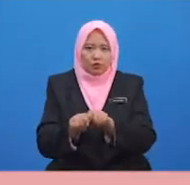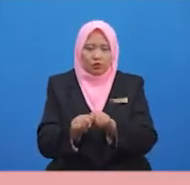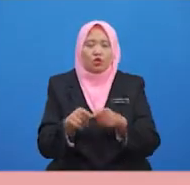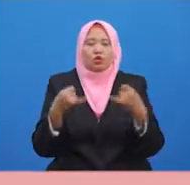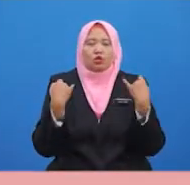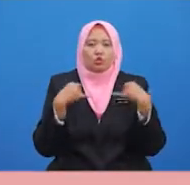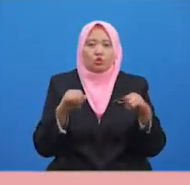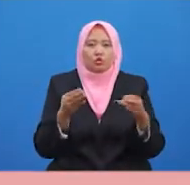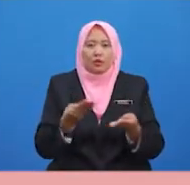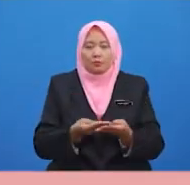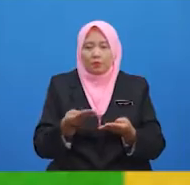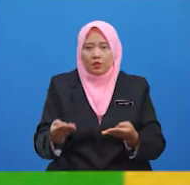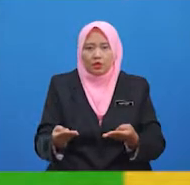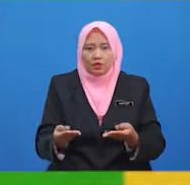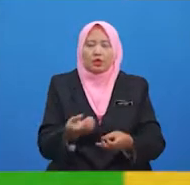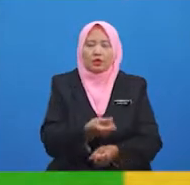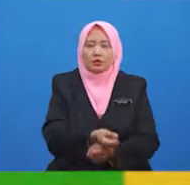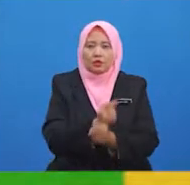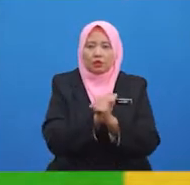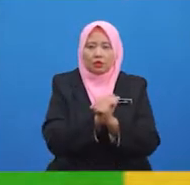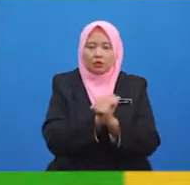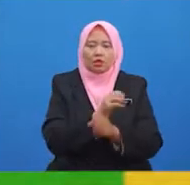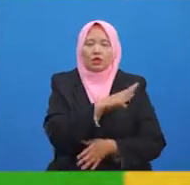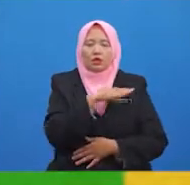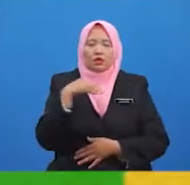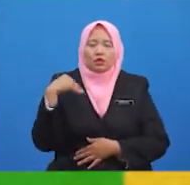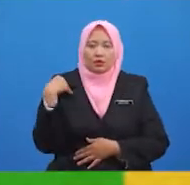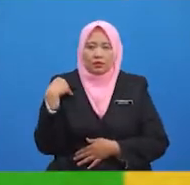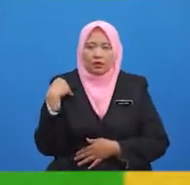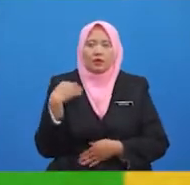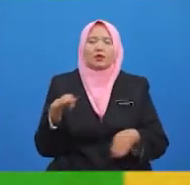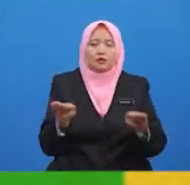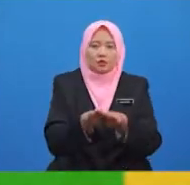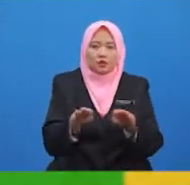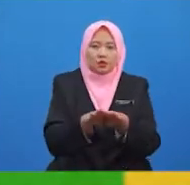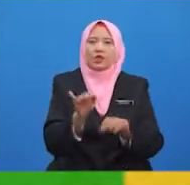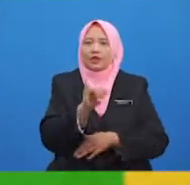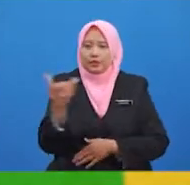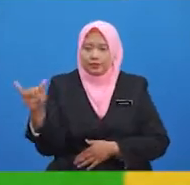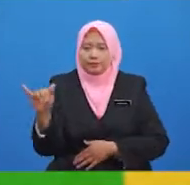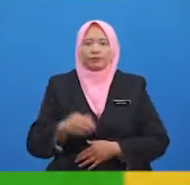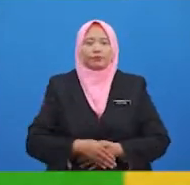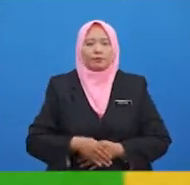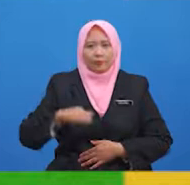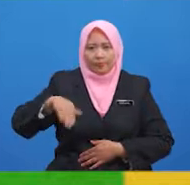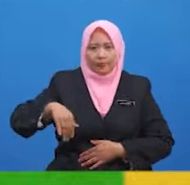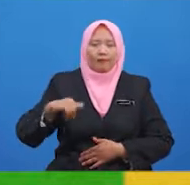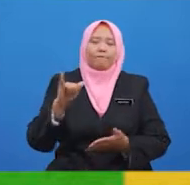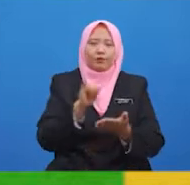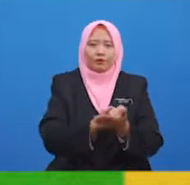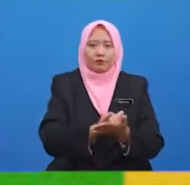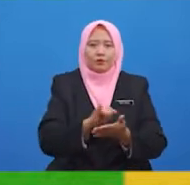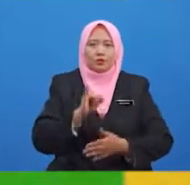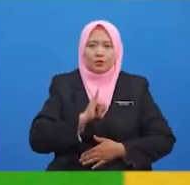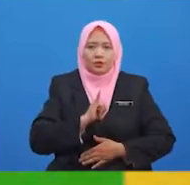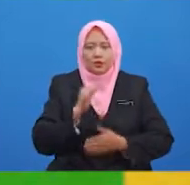dan sebagainya. Sebelum kapal kita berlayar lebih jauh, ustazah harap murid-murid sediakan